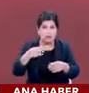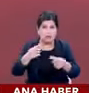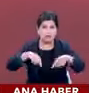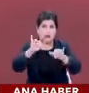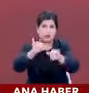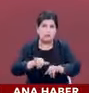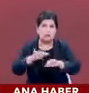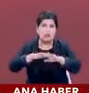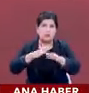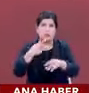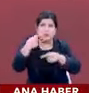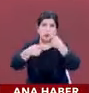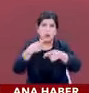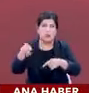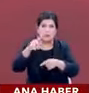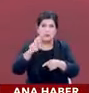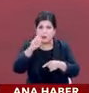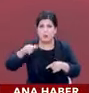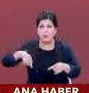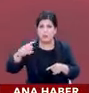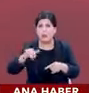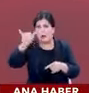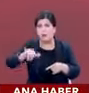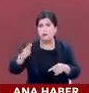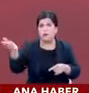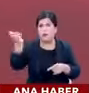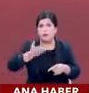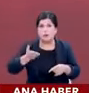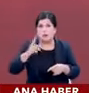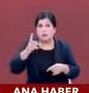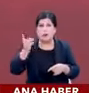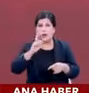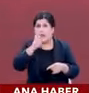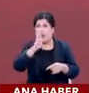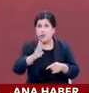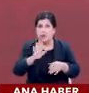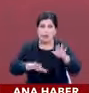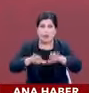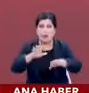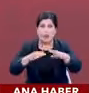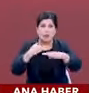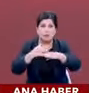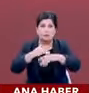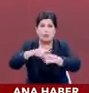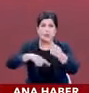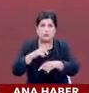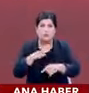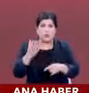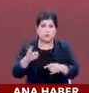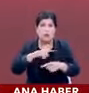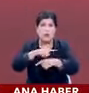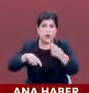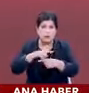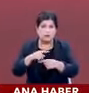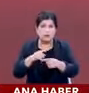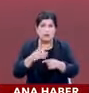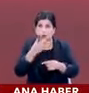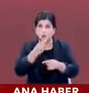ediyorsunuz diyorlar ki Bence son derece de Haklılar bir adalet arayışları var bu arayış güzel